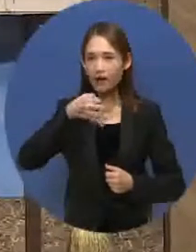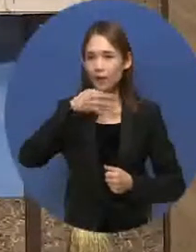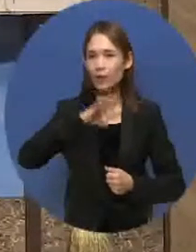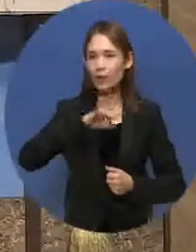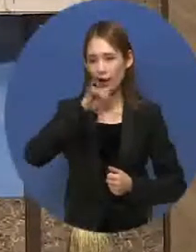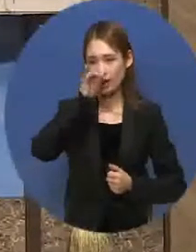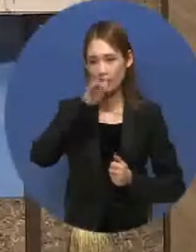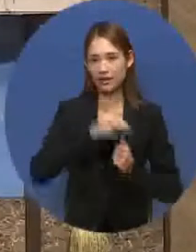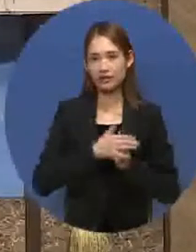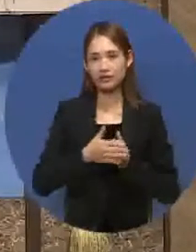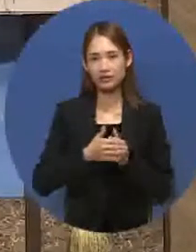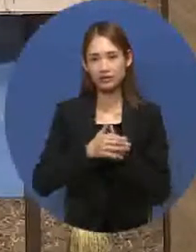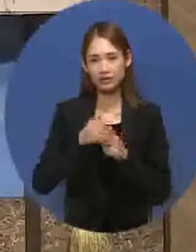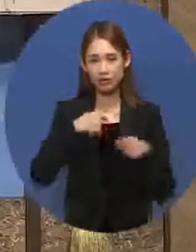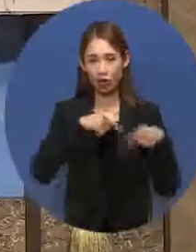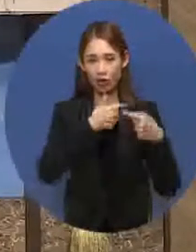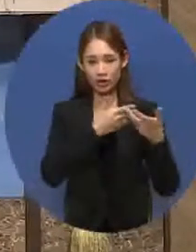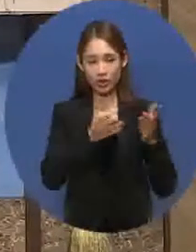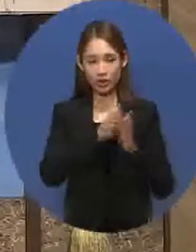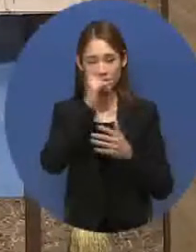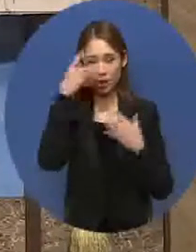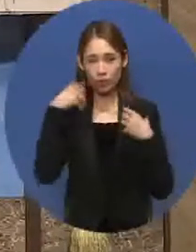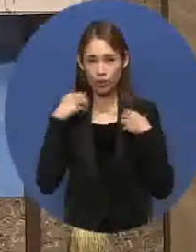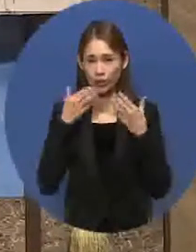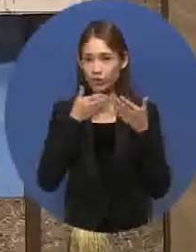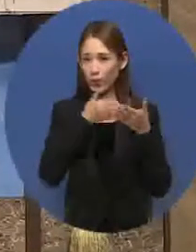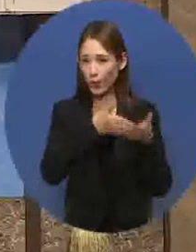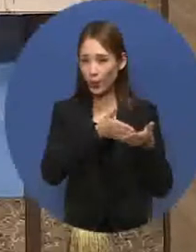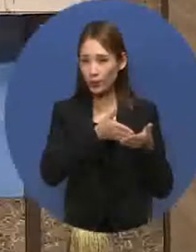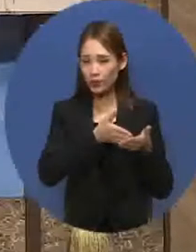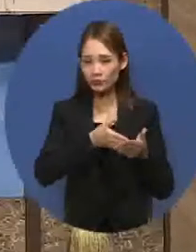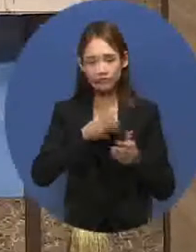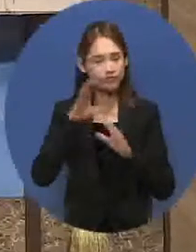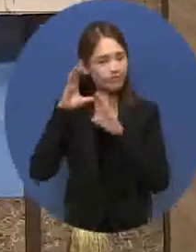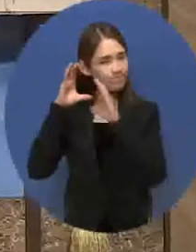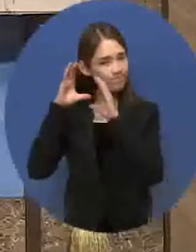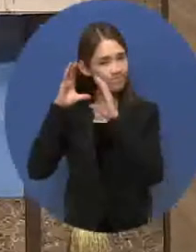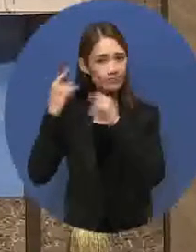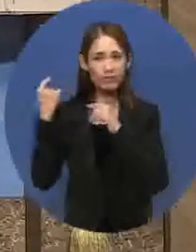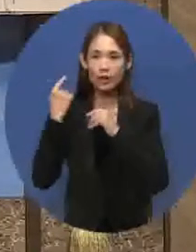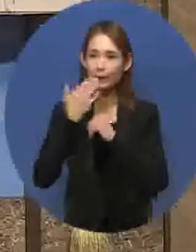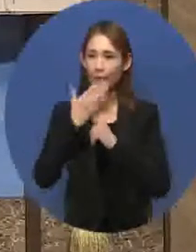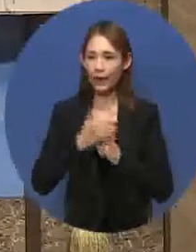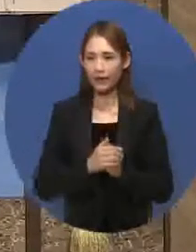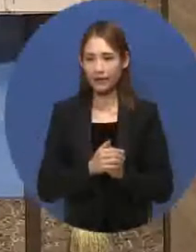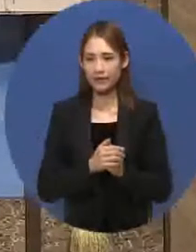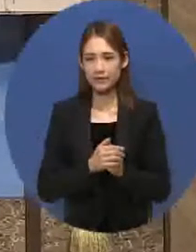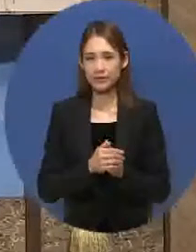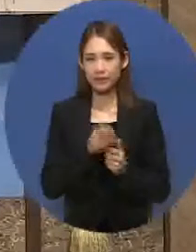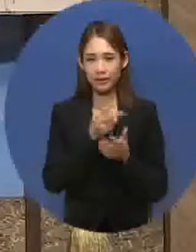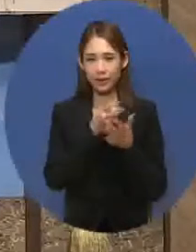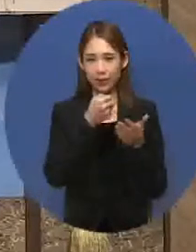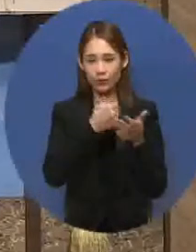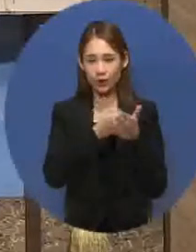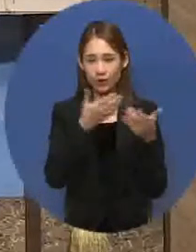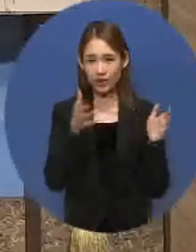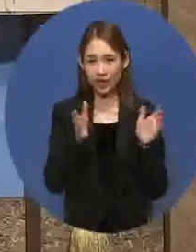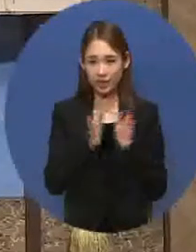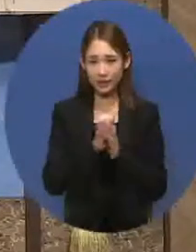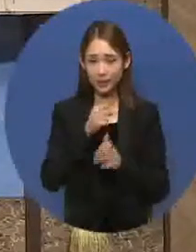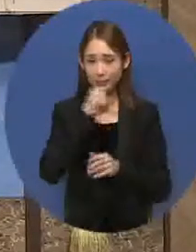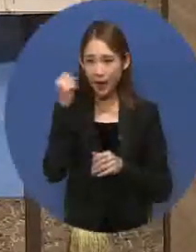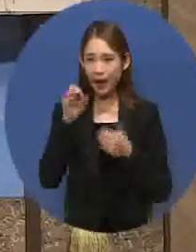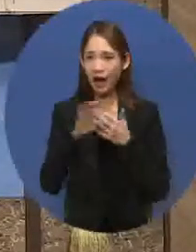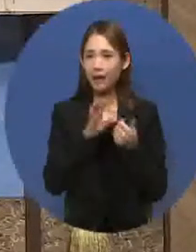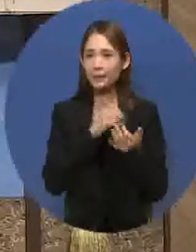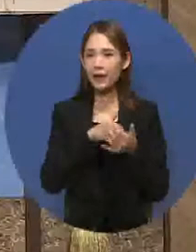수 있고 정치권이나 정부에 요구하는 소리가 귀담아 듣기는데 그래서 법정단체가 되면